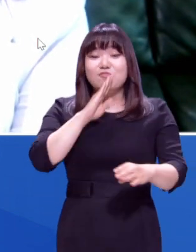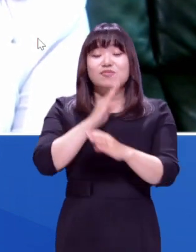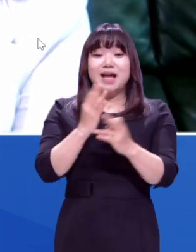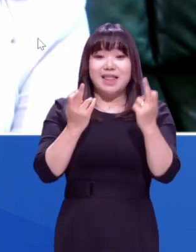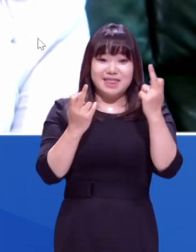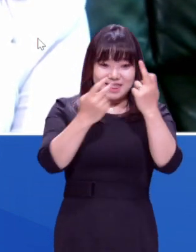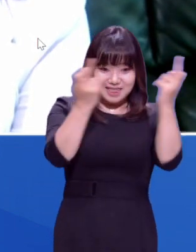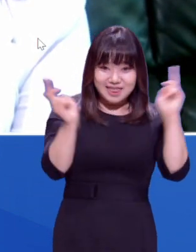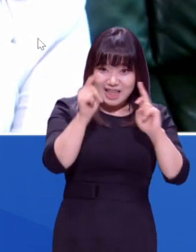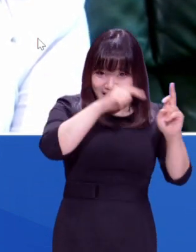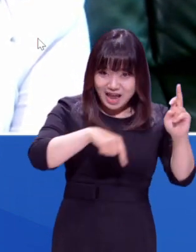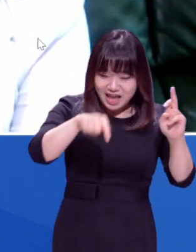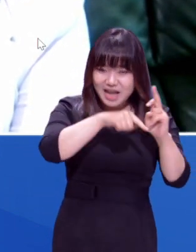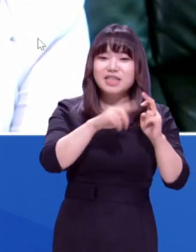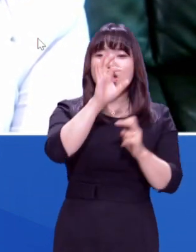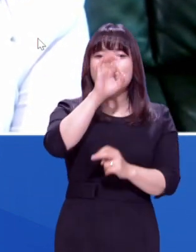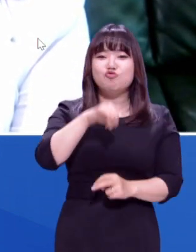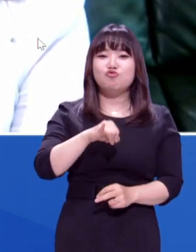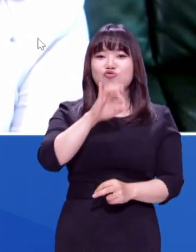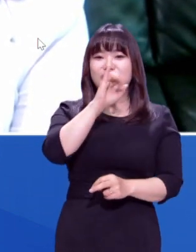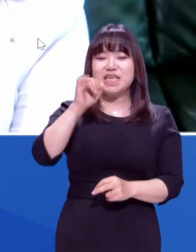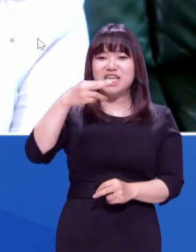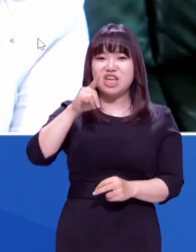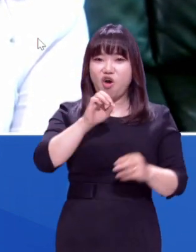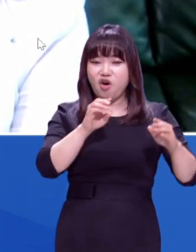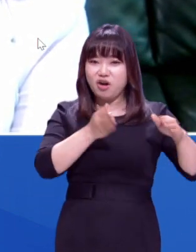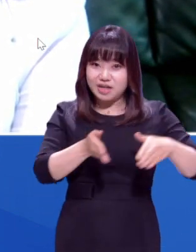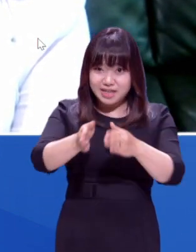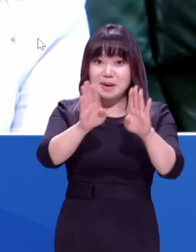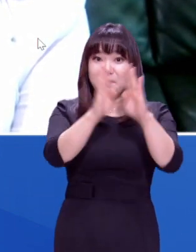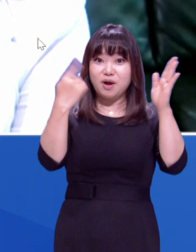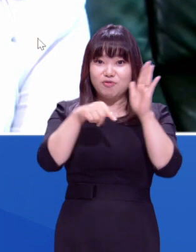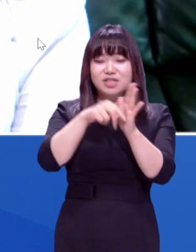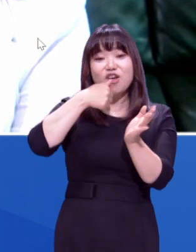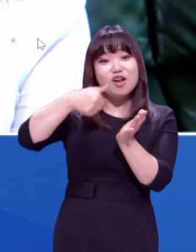내 우이령길 상시 개방을 위한 범구민 서명운동에 대해